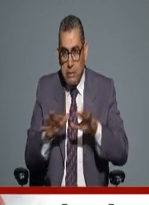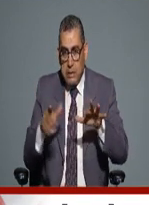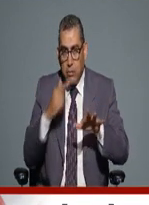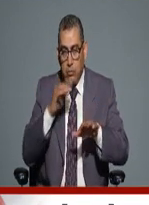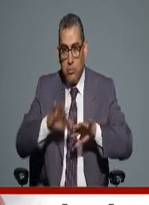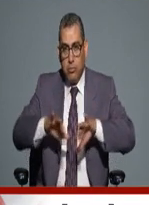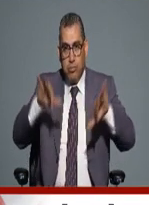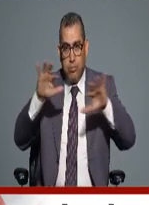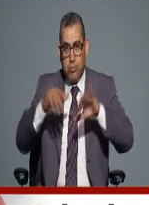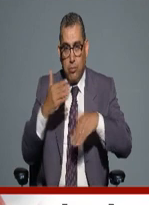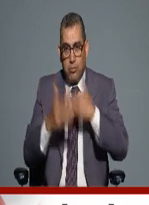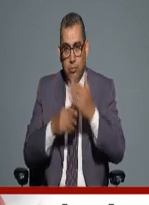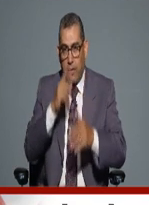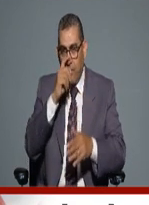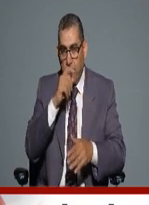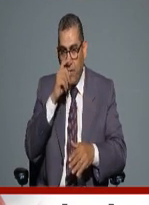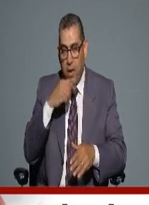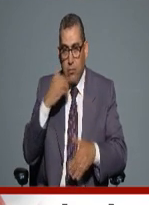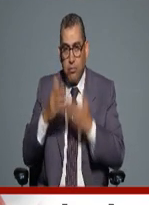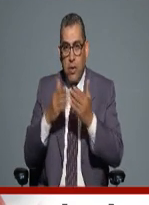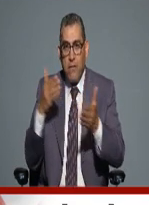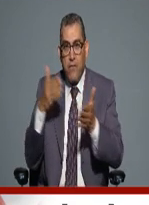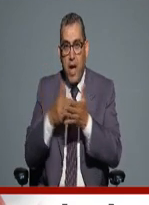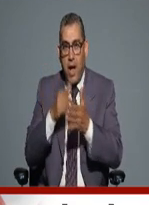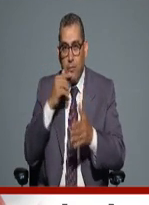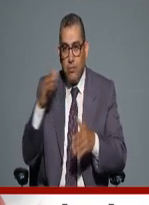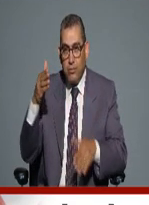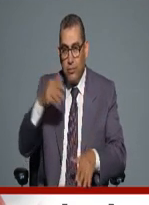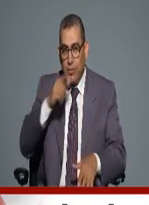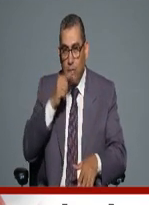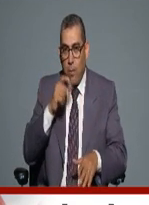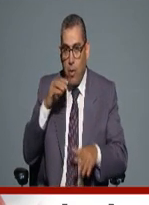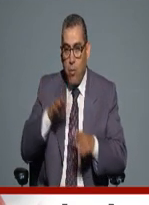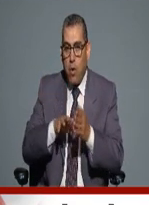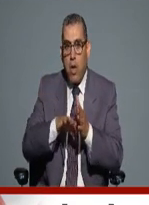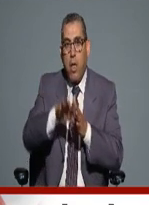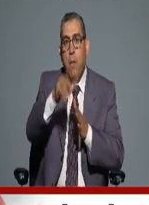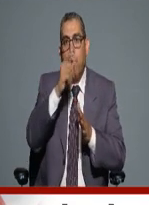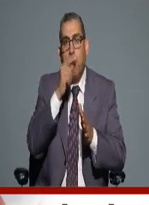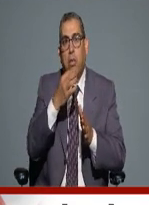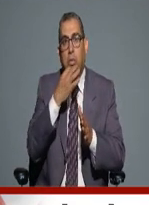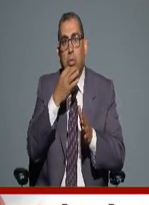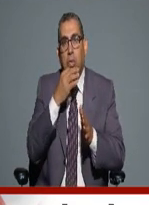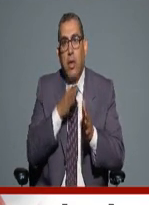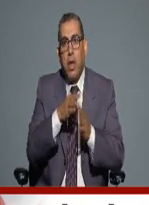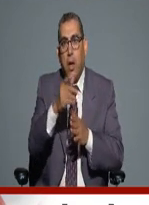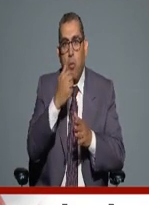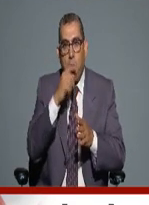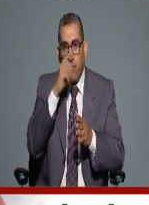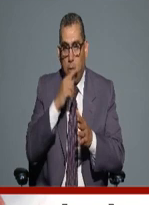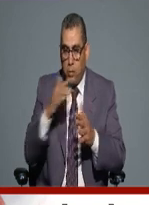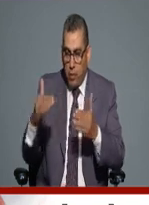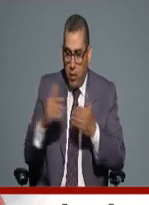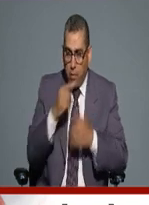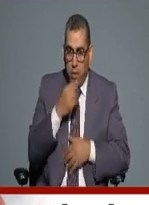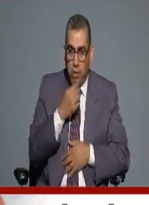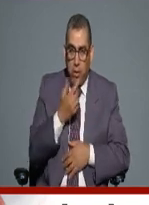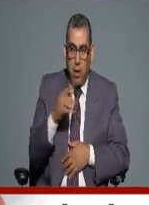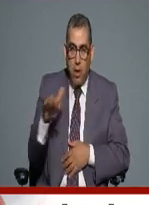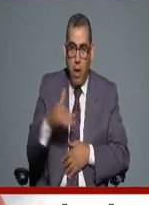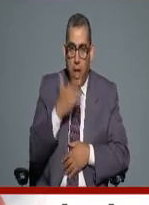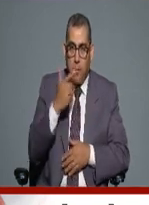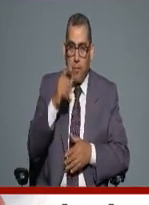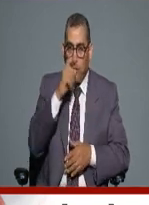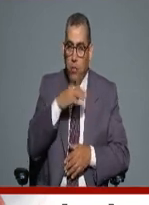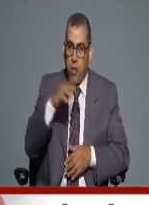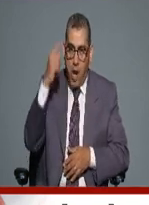وفي الآخر الفلاح في نهاية الترعة دي ما بقاش توصل له المية، فتحولت العديد من الأراضي، وحضراتكم اللي من الأرياف